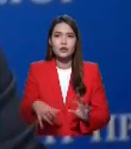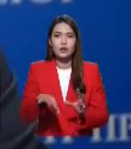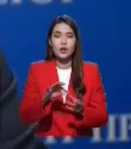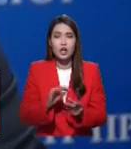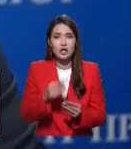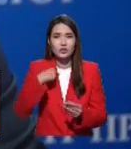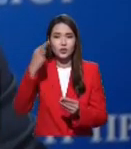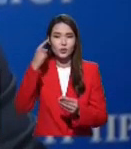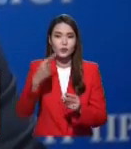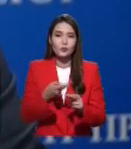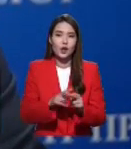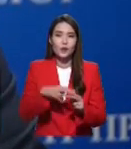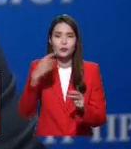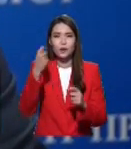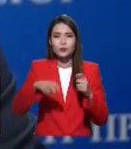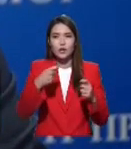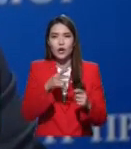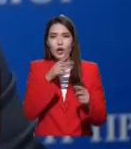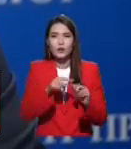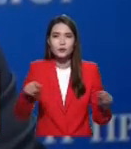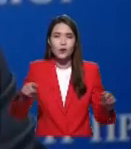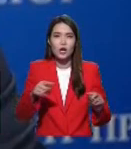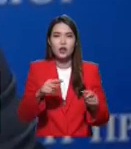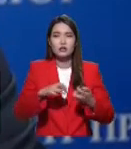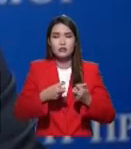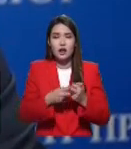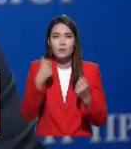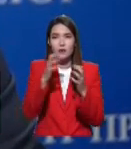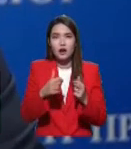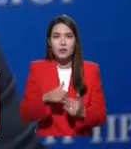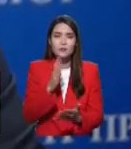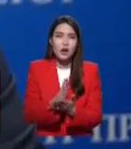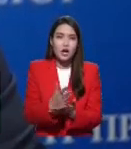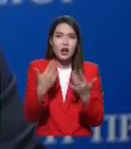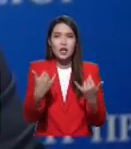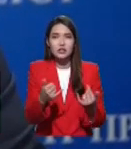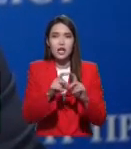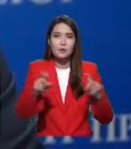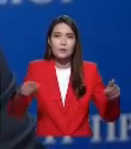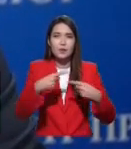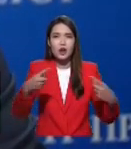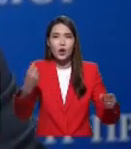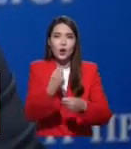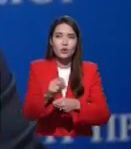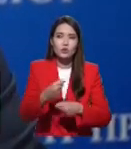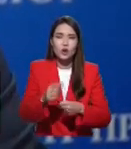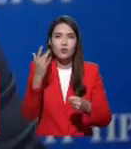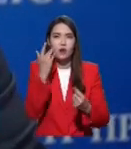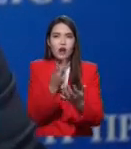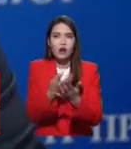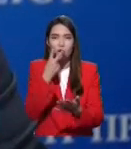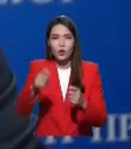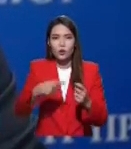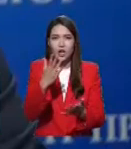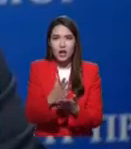білуімше, осы туындыны жарыққа шығарған елдің өзде бұл мәселені қарап жатыр. Сондықтан, бізде мектепке зорлық-зомбылықты насихаттайтын туындыларға жол бермейміз.